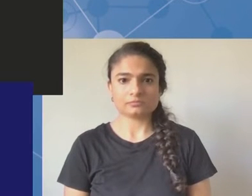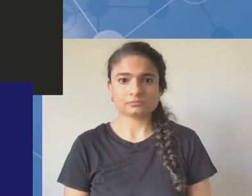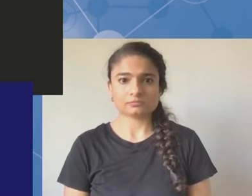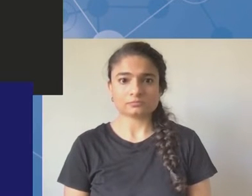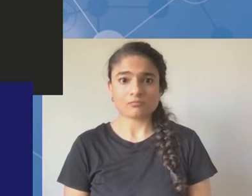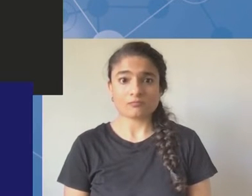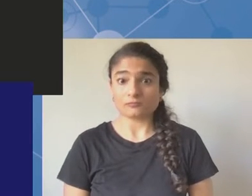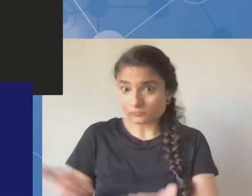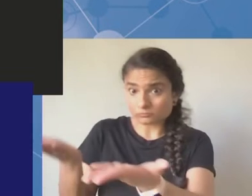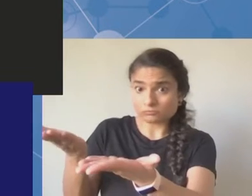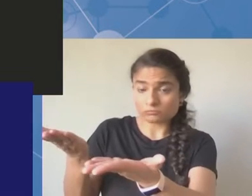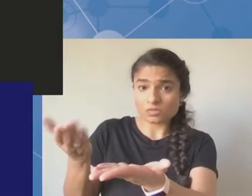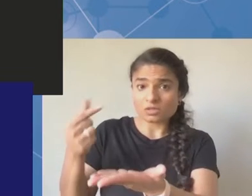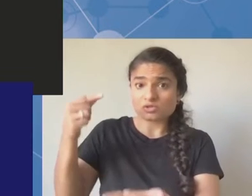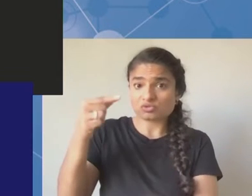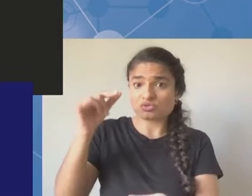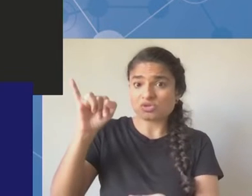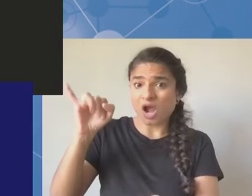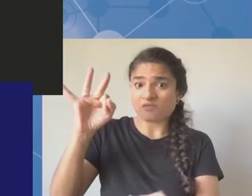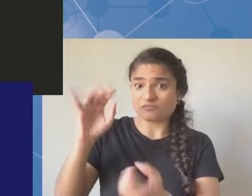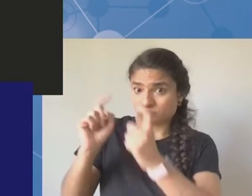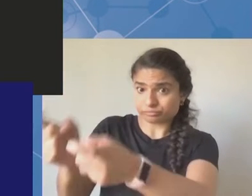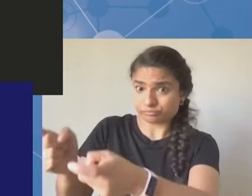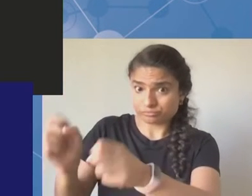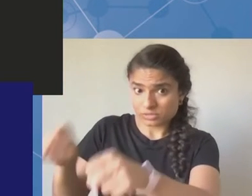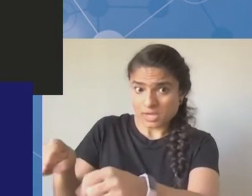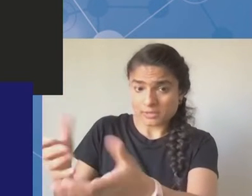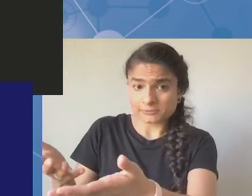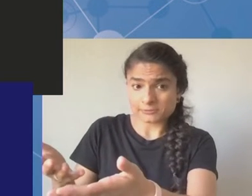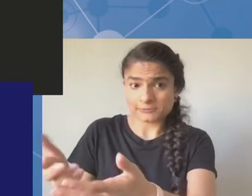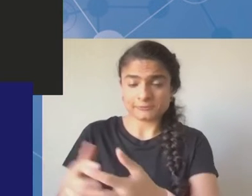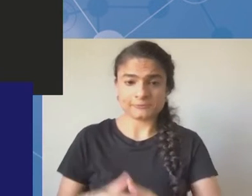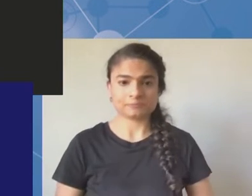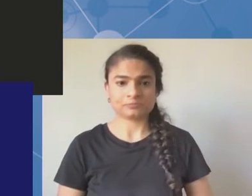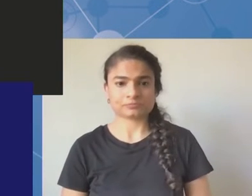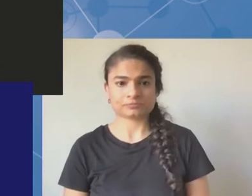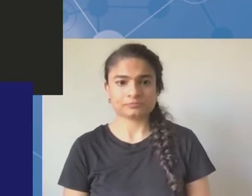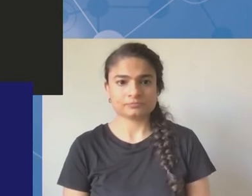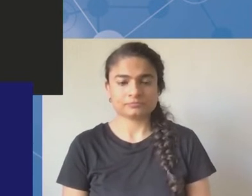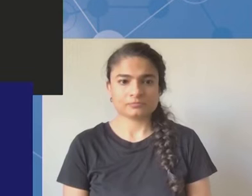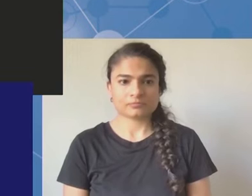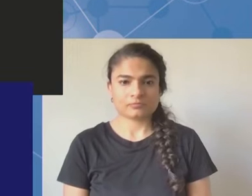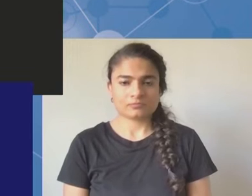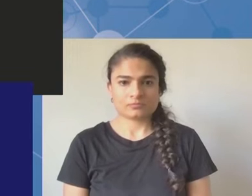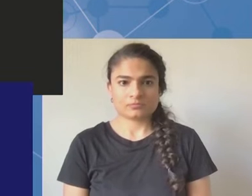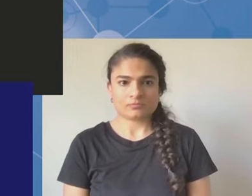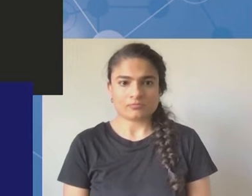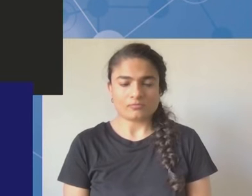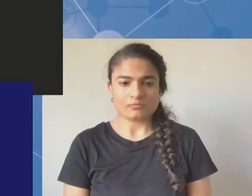Если можно, просим соединить нас с нашим удаленным хабом в Гане.